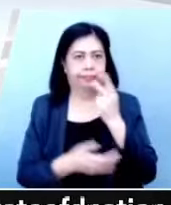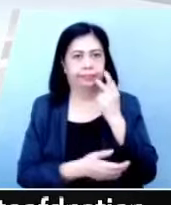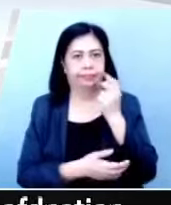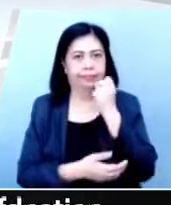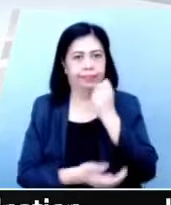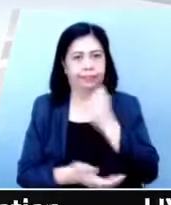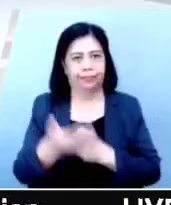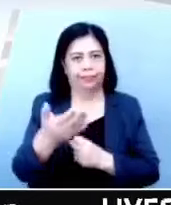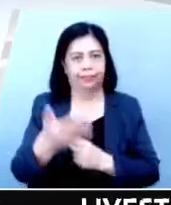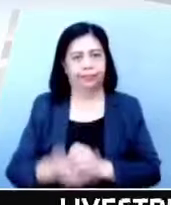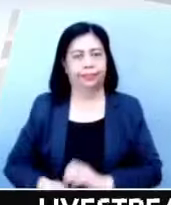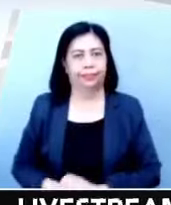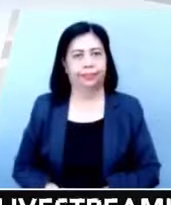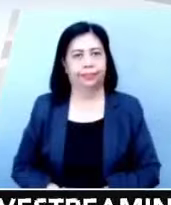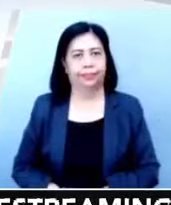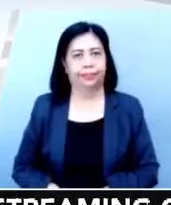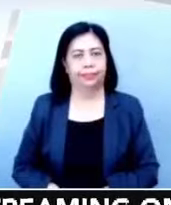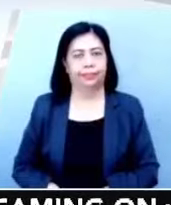Katrina?